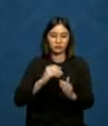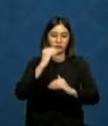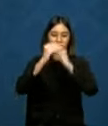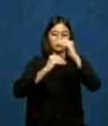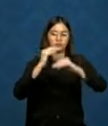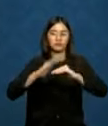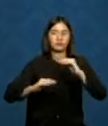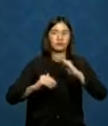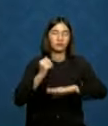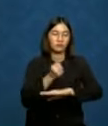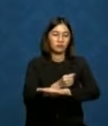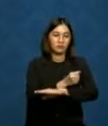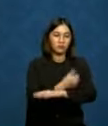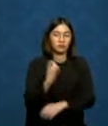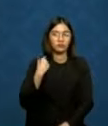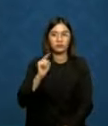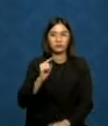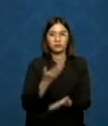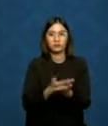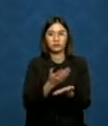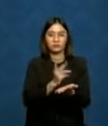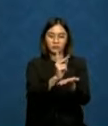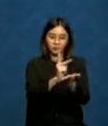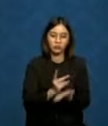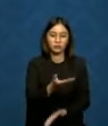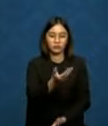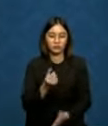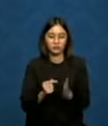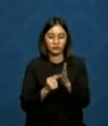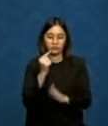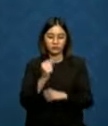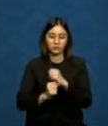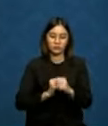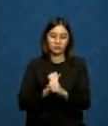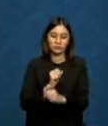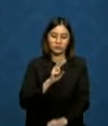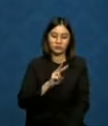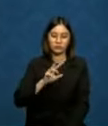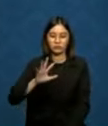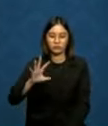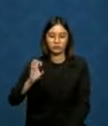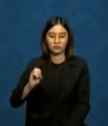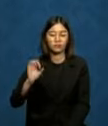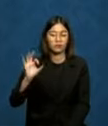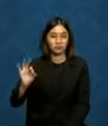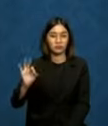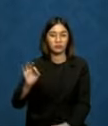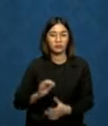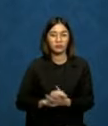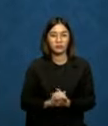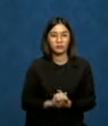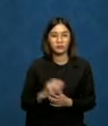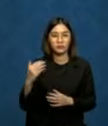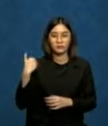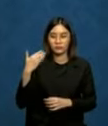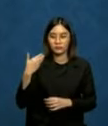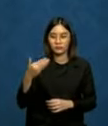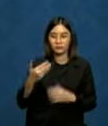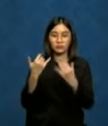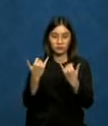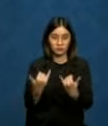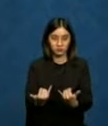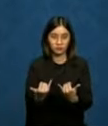ฝีมือรายงานมีการให้กู้ยืมเงินกองทุนมาตั้งแต่ปี2559จนถึงใน